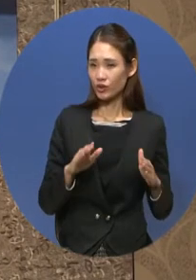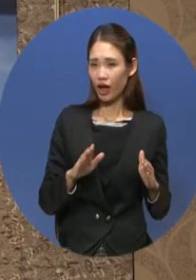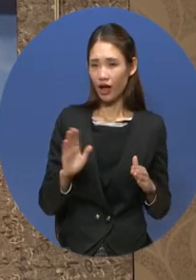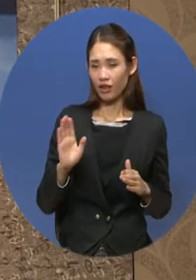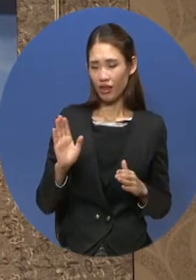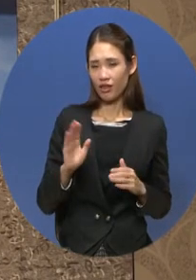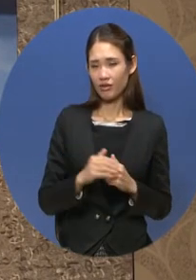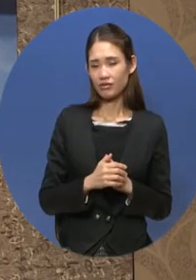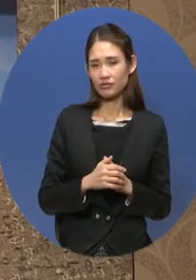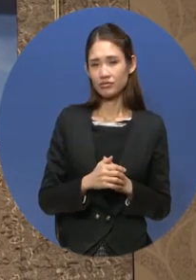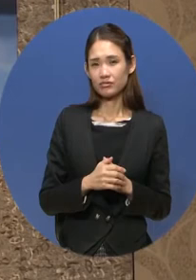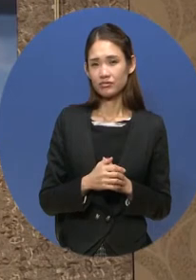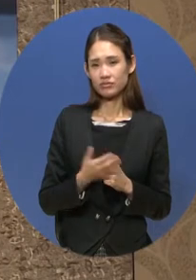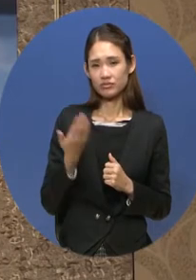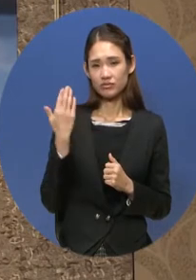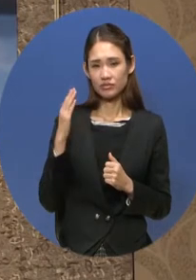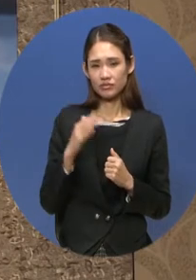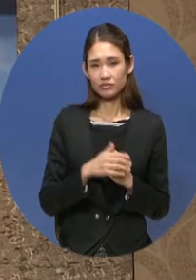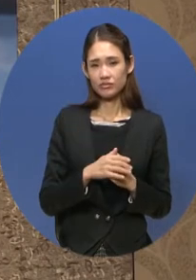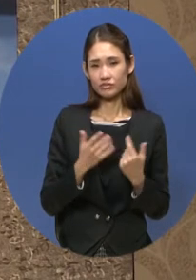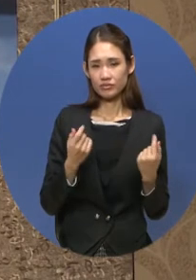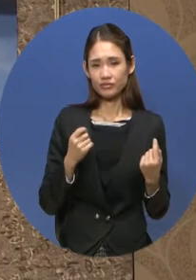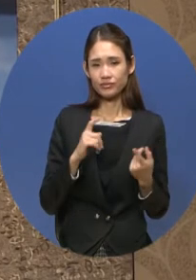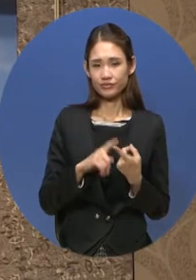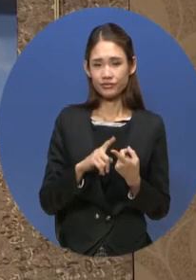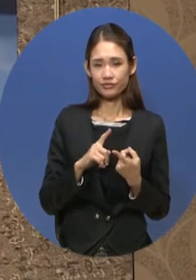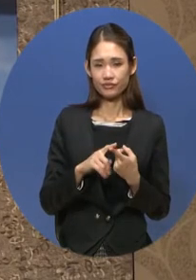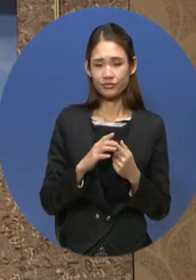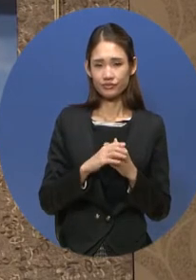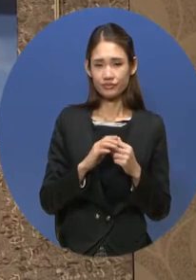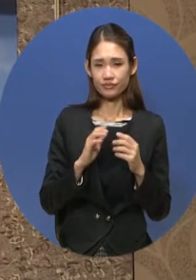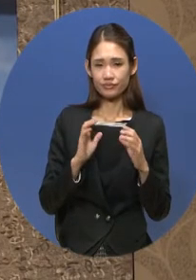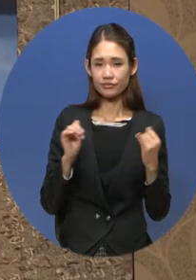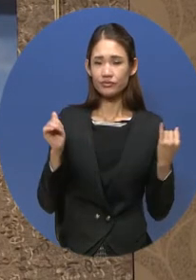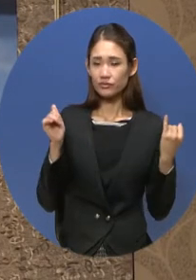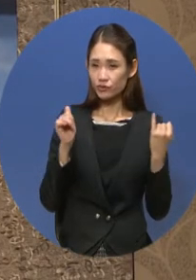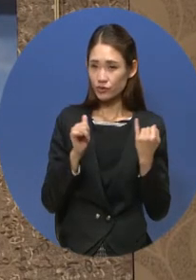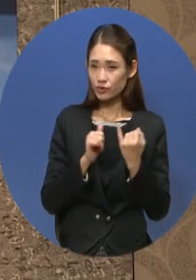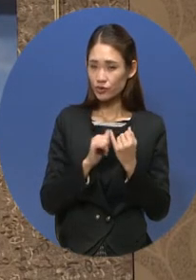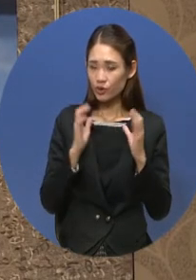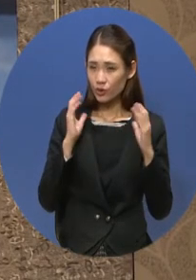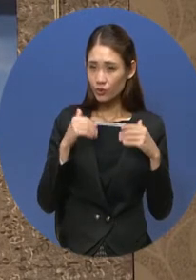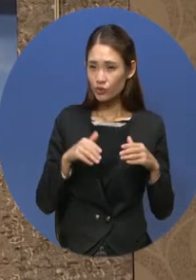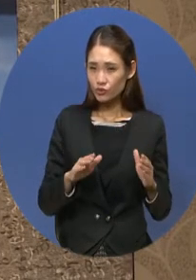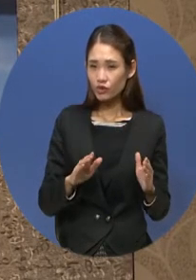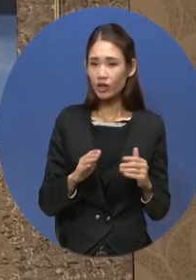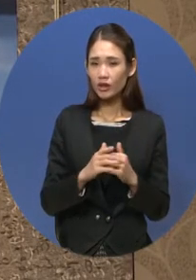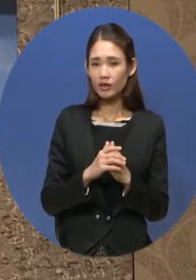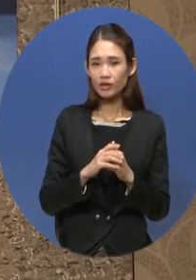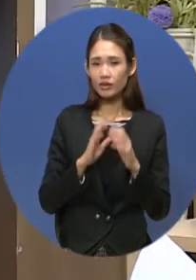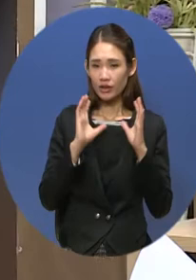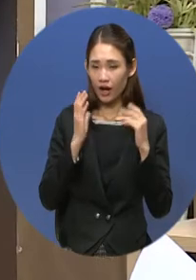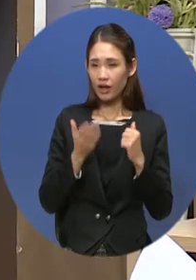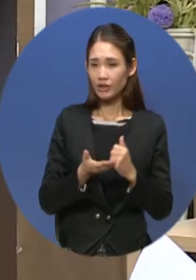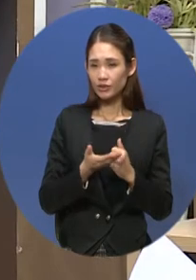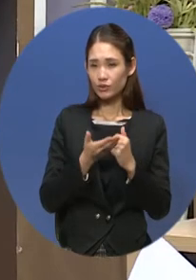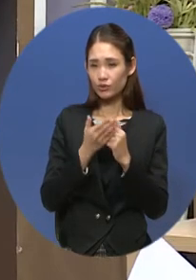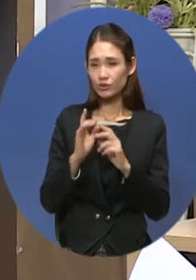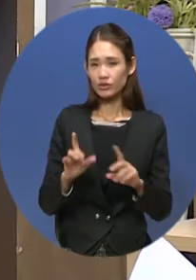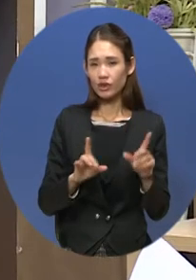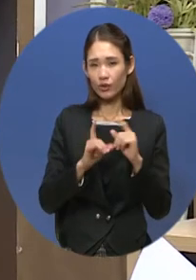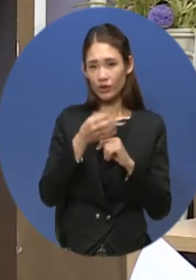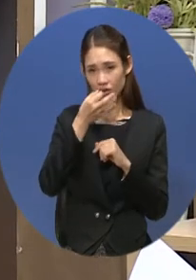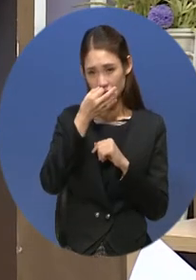안 하잖아요, 요즘에. 네. 네. 그래서 그것도 이제 그 출산을 해서 물론 이제 아이를 키우고 생활하는 게